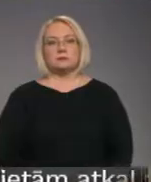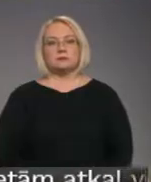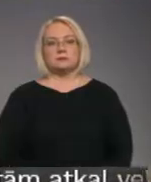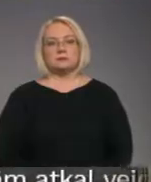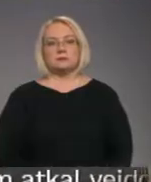televīzija.